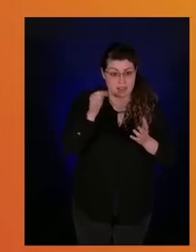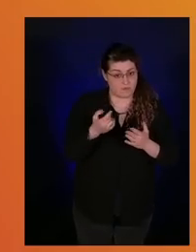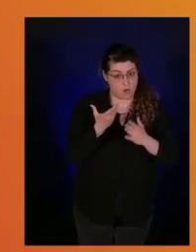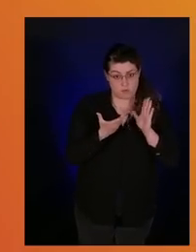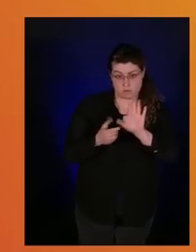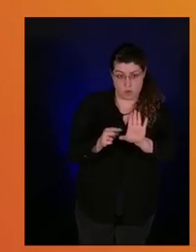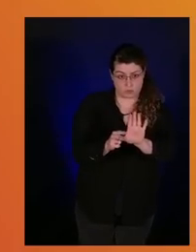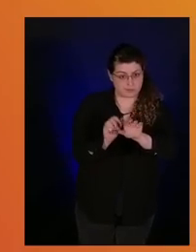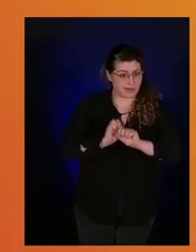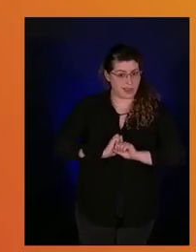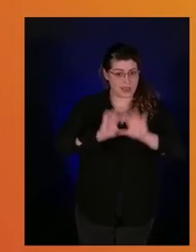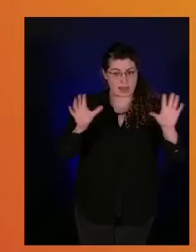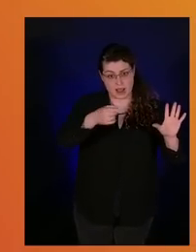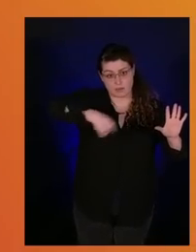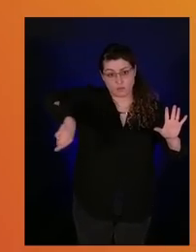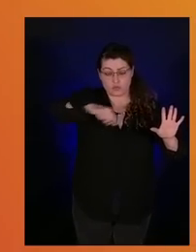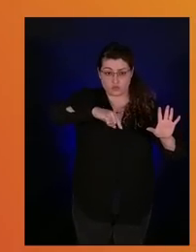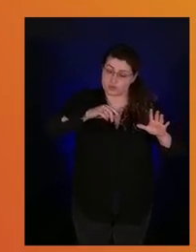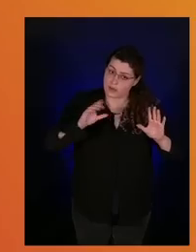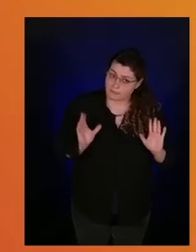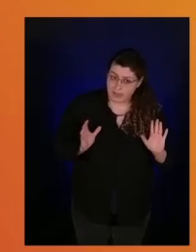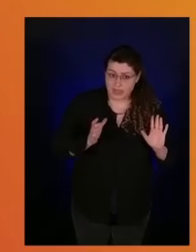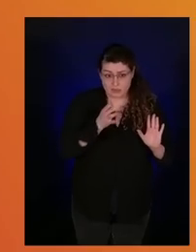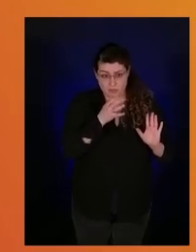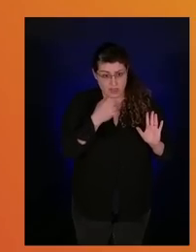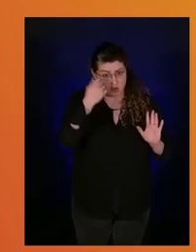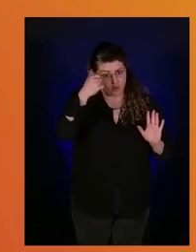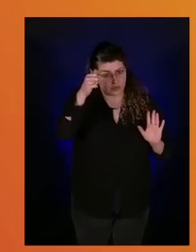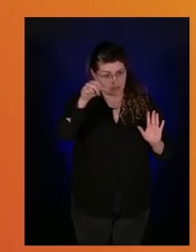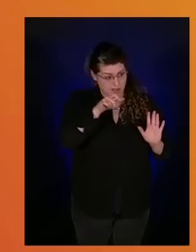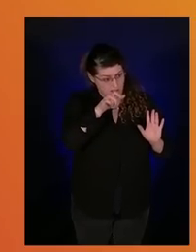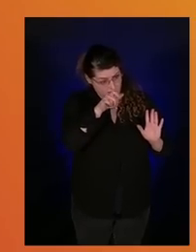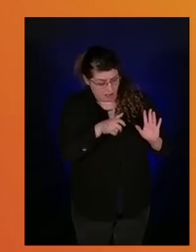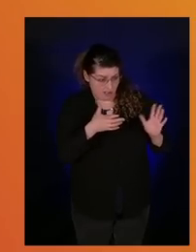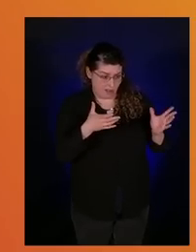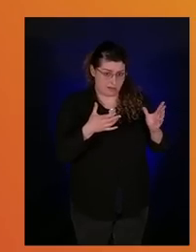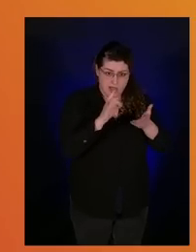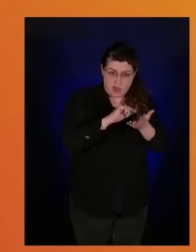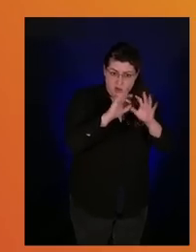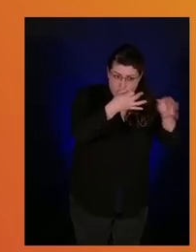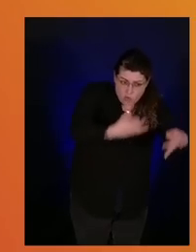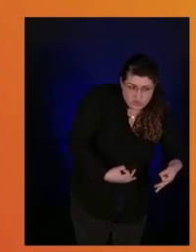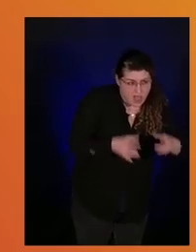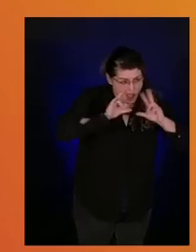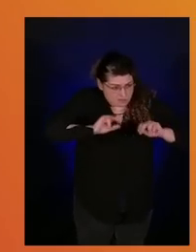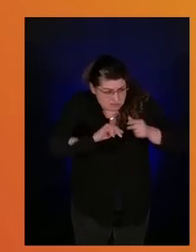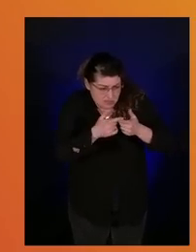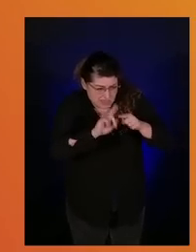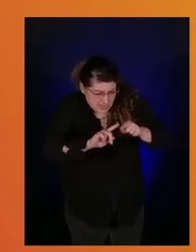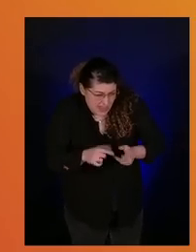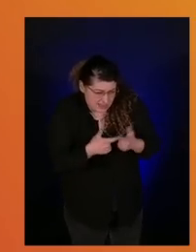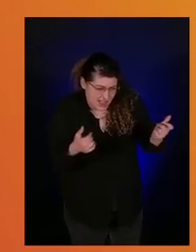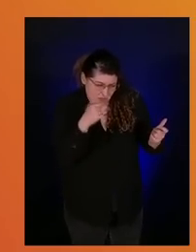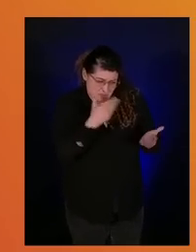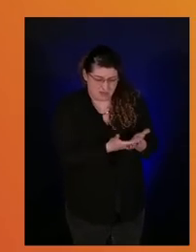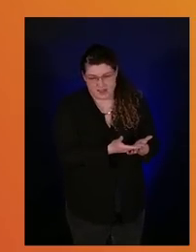transparence, mais cela ne devrait plus s'incarner seulement par un exercice de comptabilité commentée.